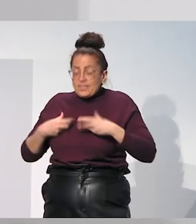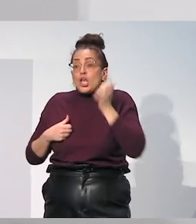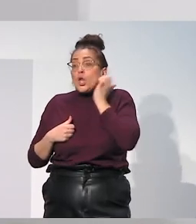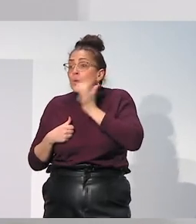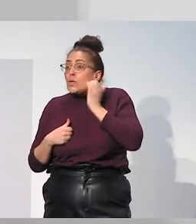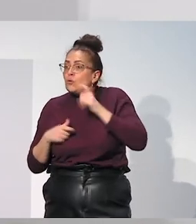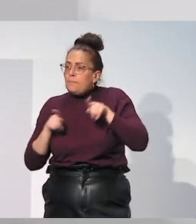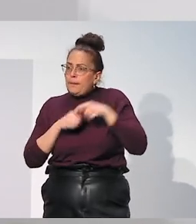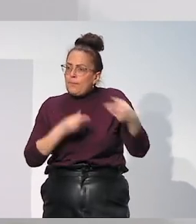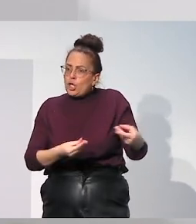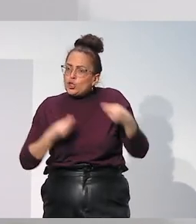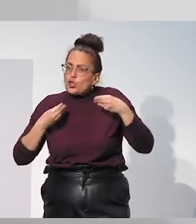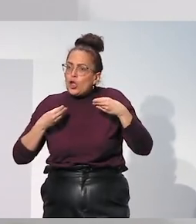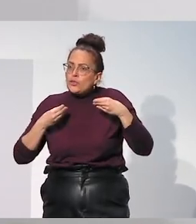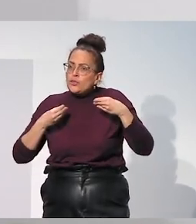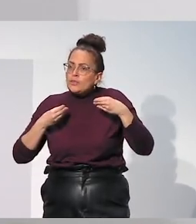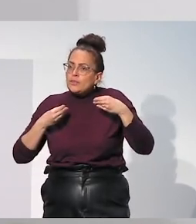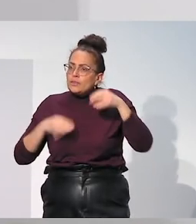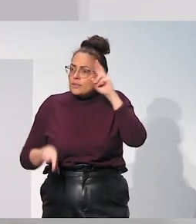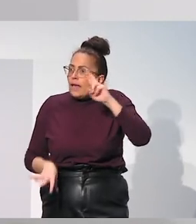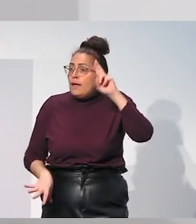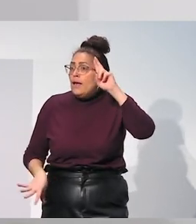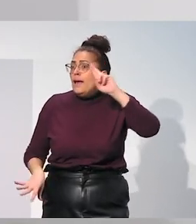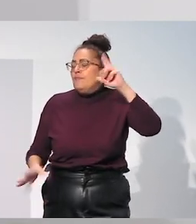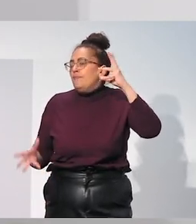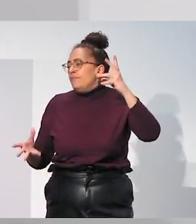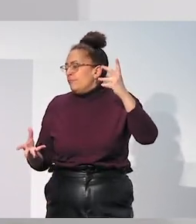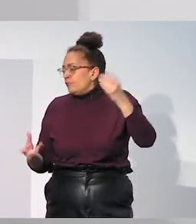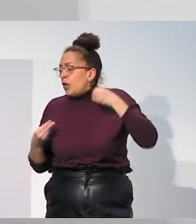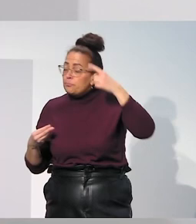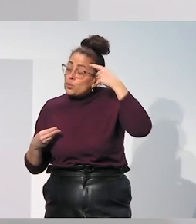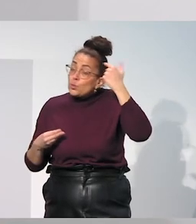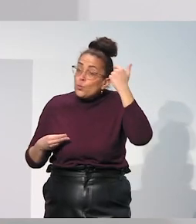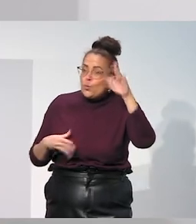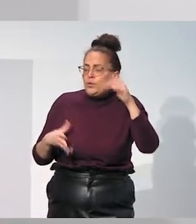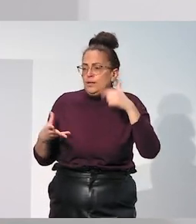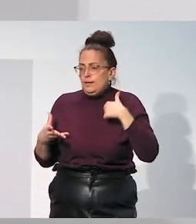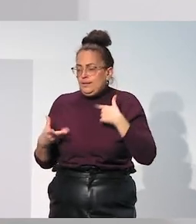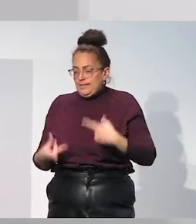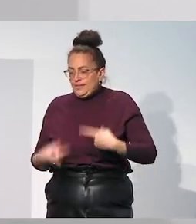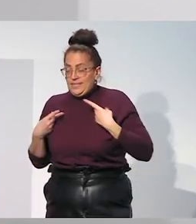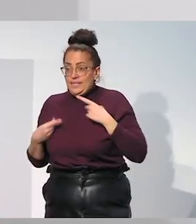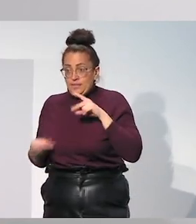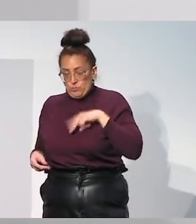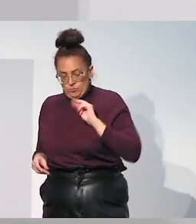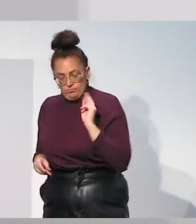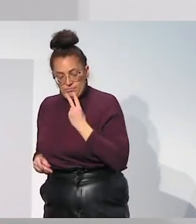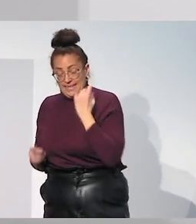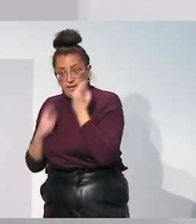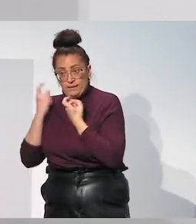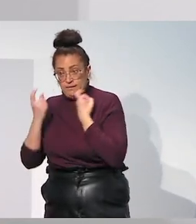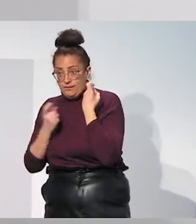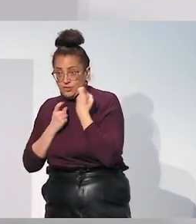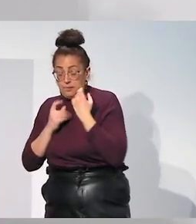échapper à ce vertige qui est le sien, hein, puisque dans ce tableau familial,